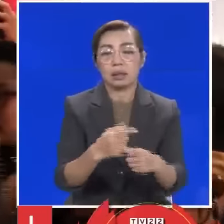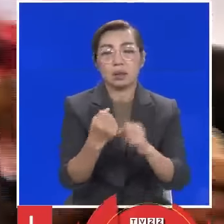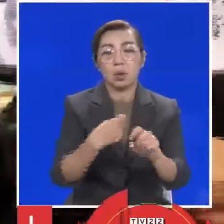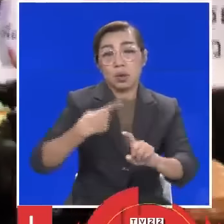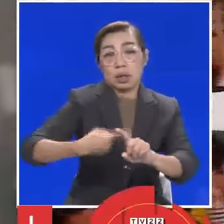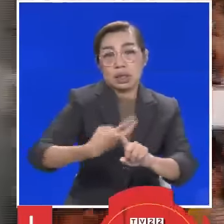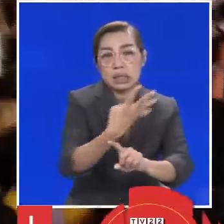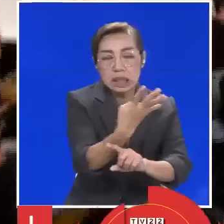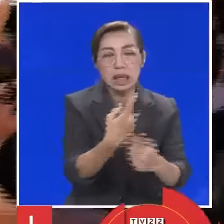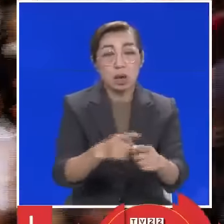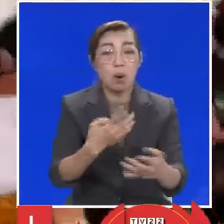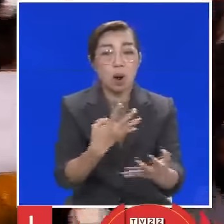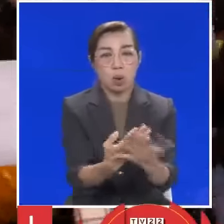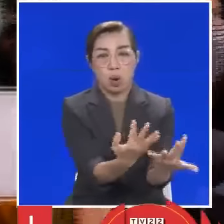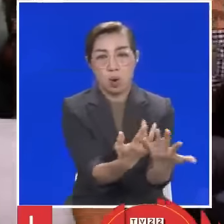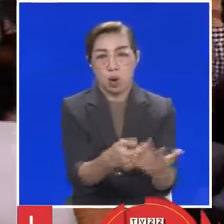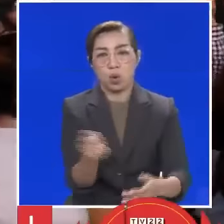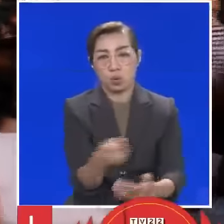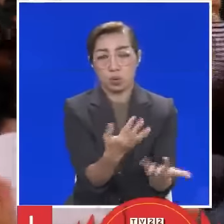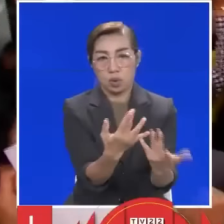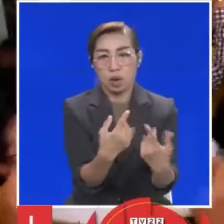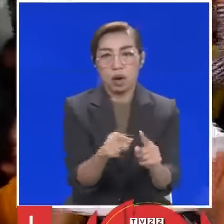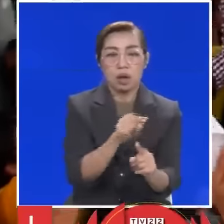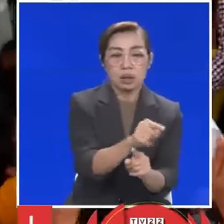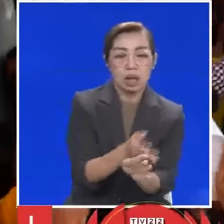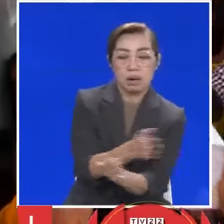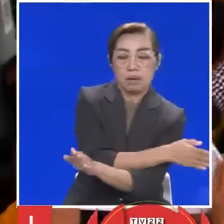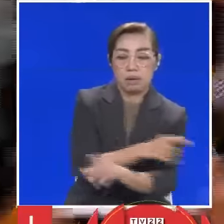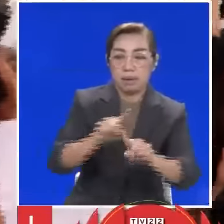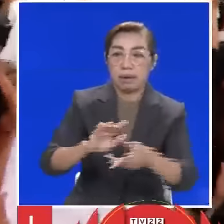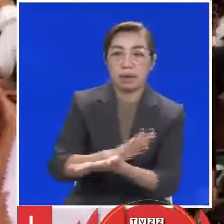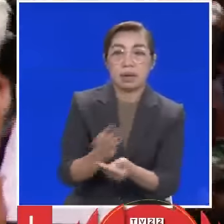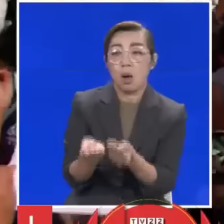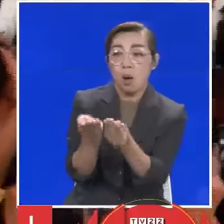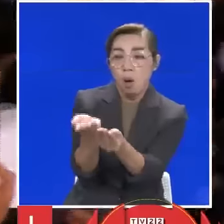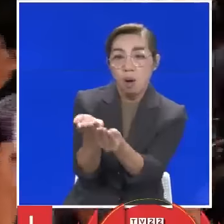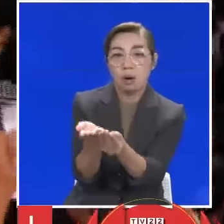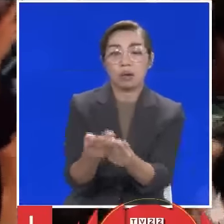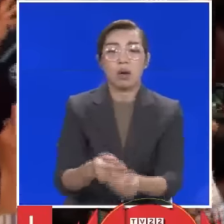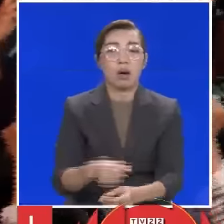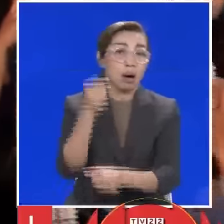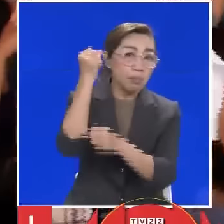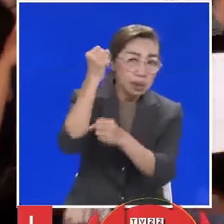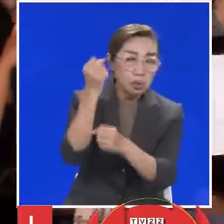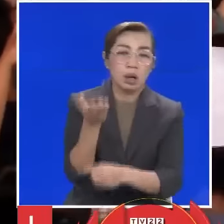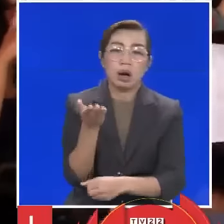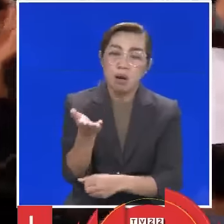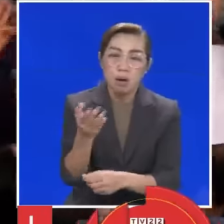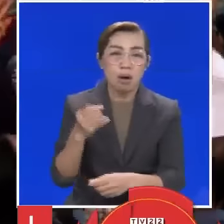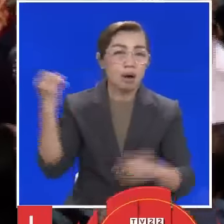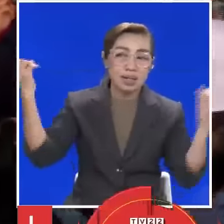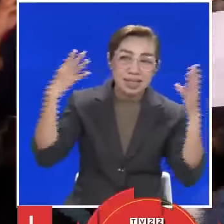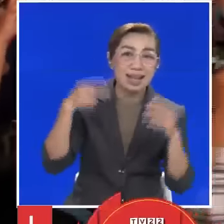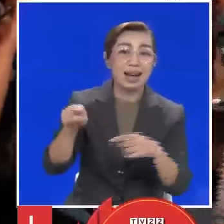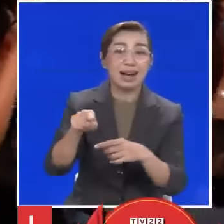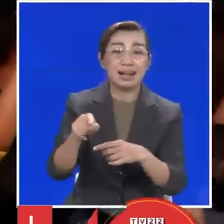ผิดตามข้อหาอาญาและความผิดพินัยไม่แจ้งการชุมนุมและไม่ใช้เครื่องขยายเสียงโดยไม่ได้รับอนุญาตรวมปรับ